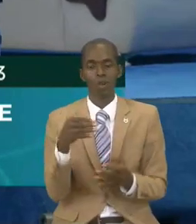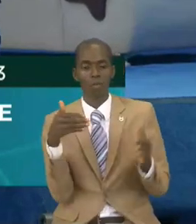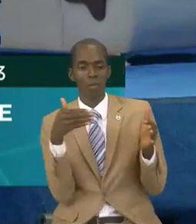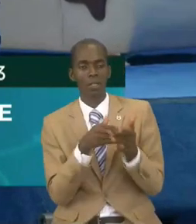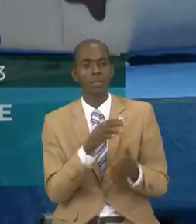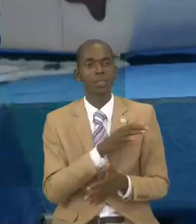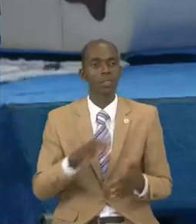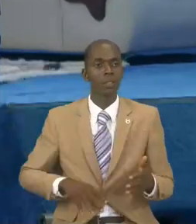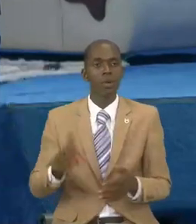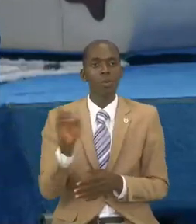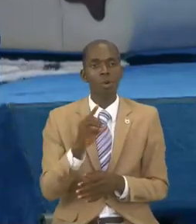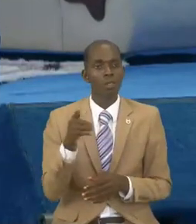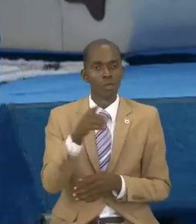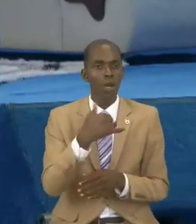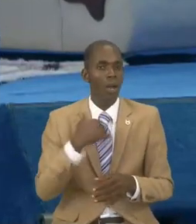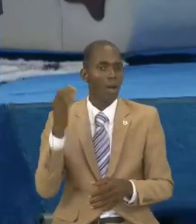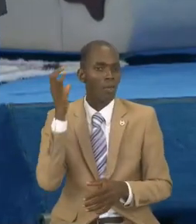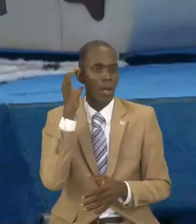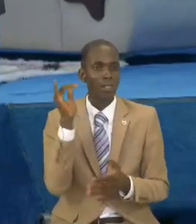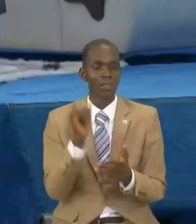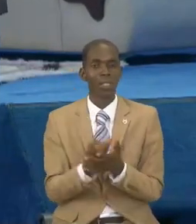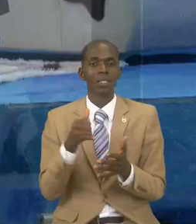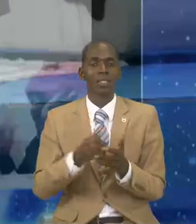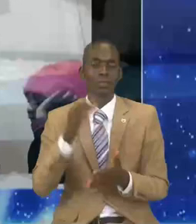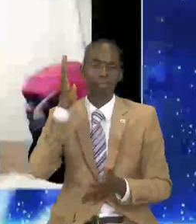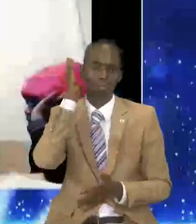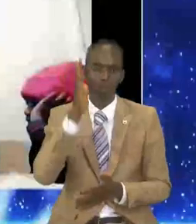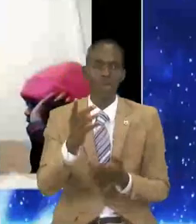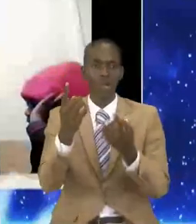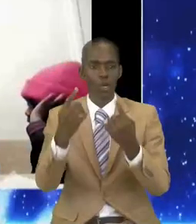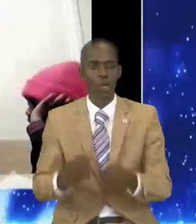dont vous avez appris la venue,